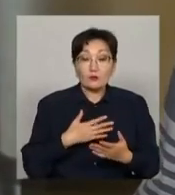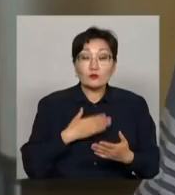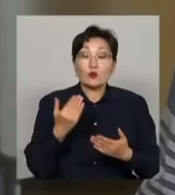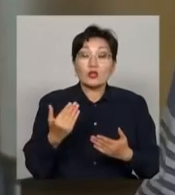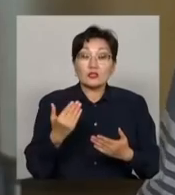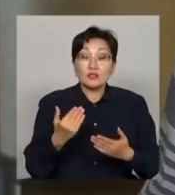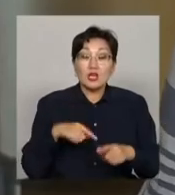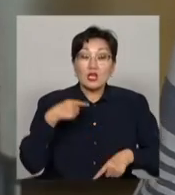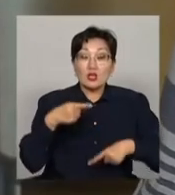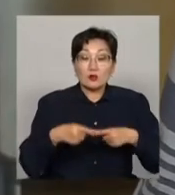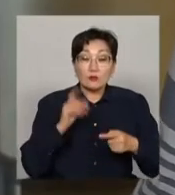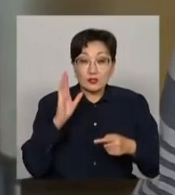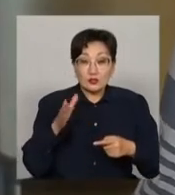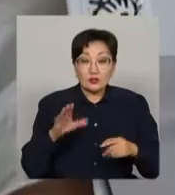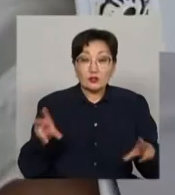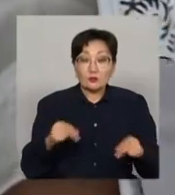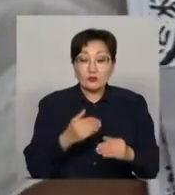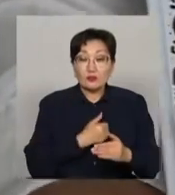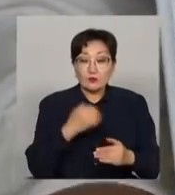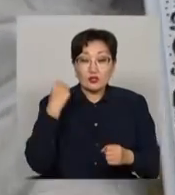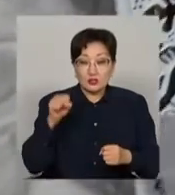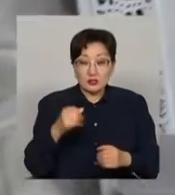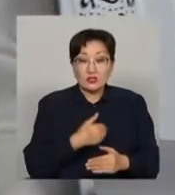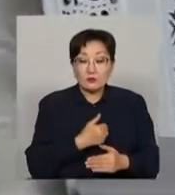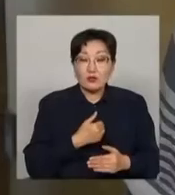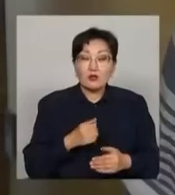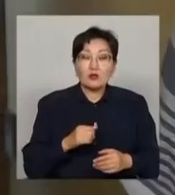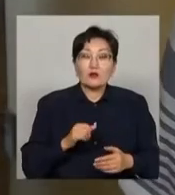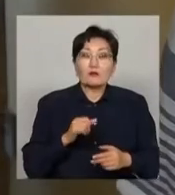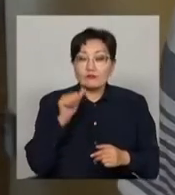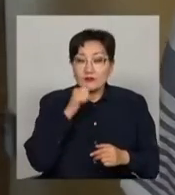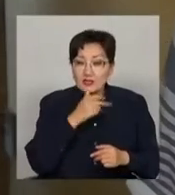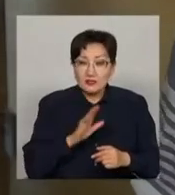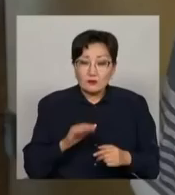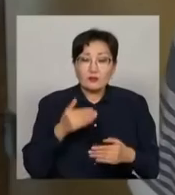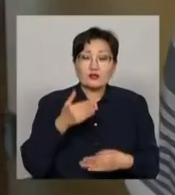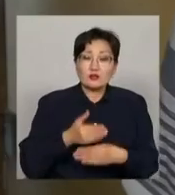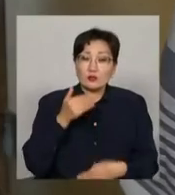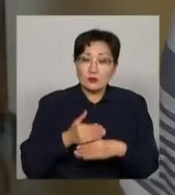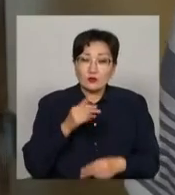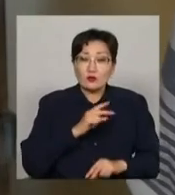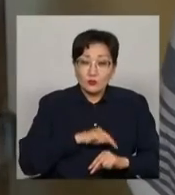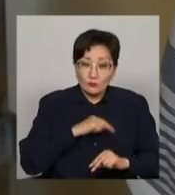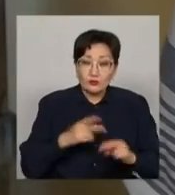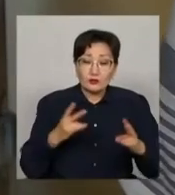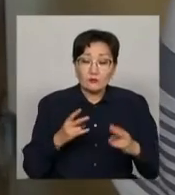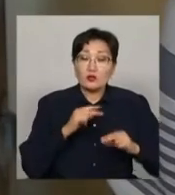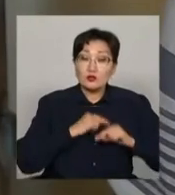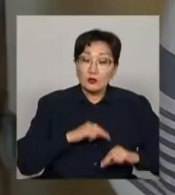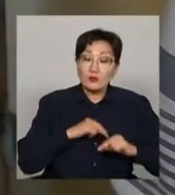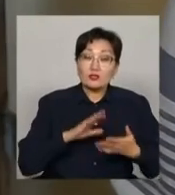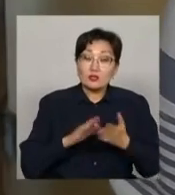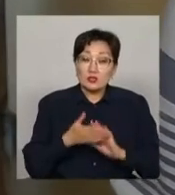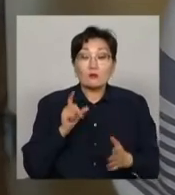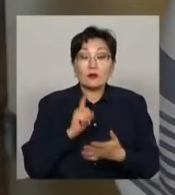да келешекте табыс тілеймін, жеңістер тілеймін. Ерінбей сахнада тер төгіп жұмыс істесеңдер,